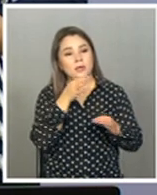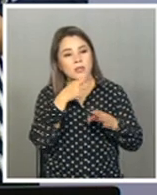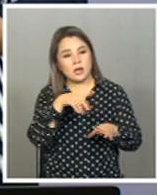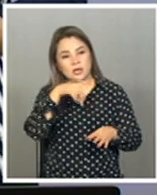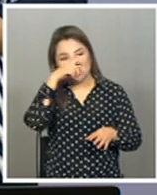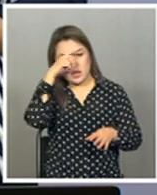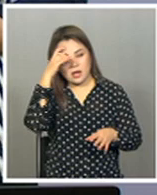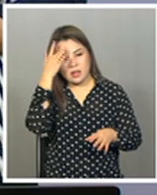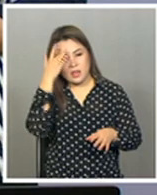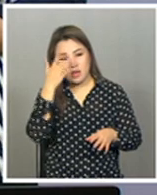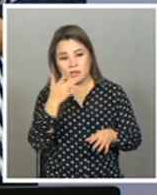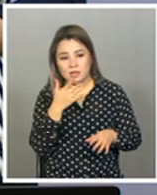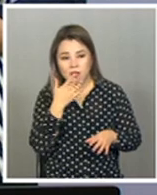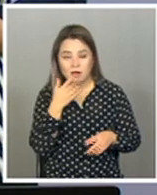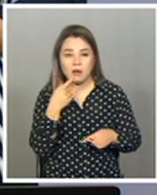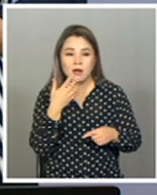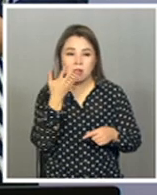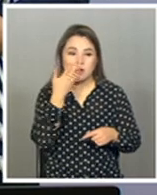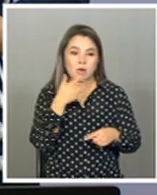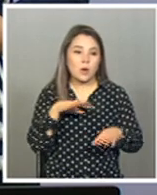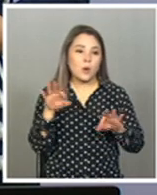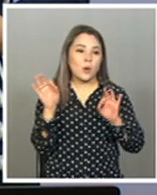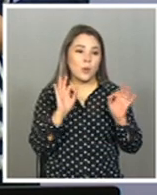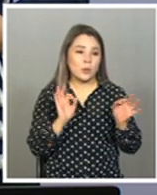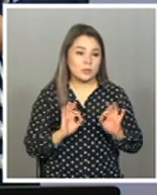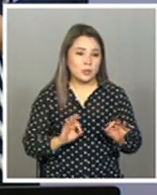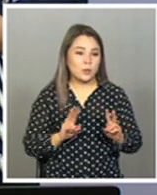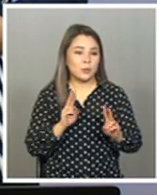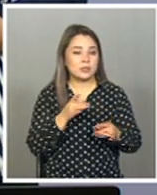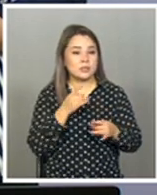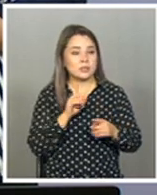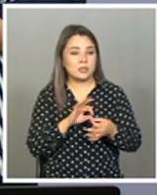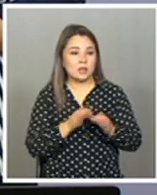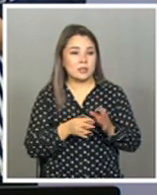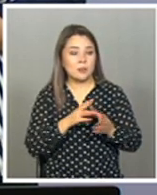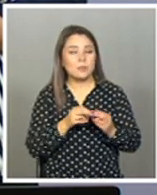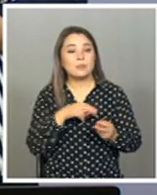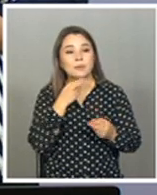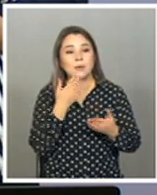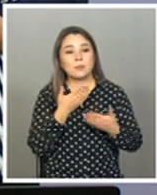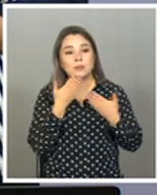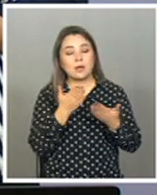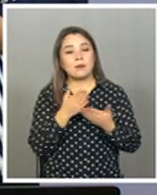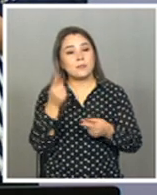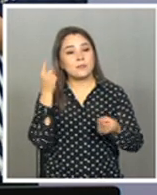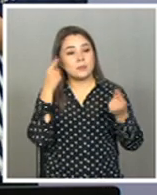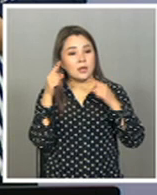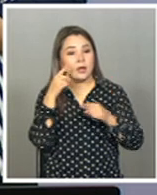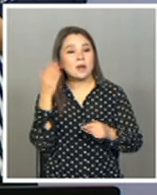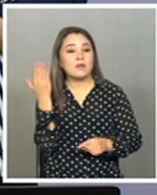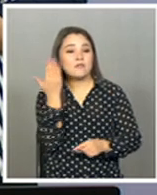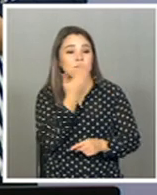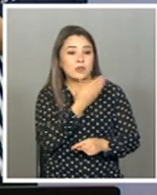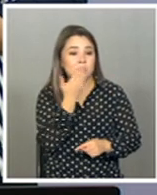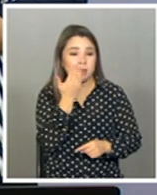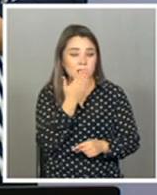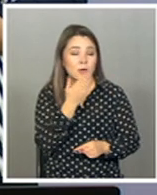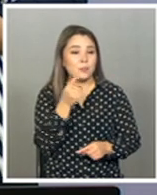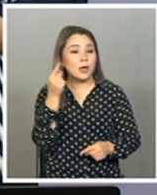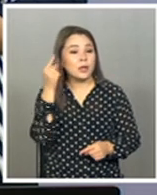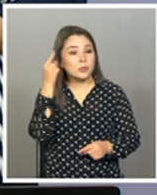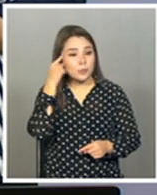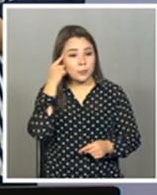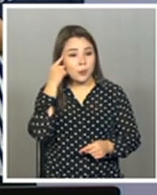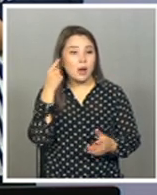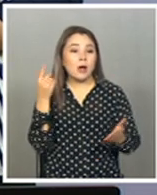лето или разноцветная осень. Я предлагаю посмотреть анимационное видео и подумать,